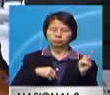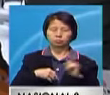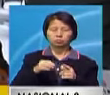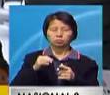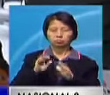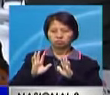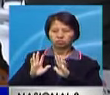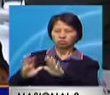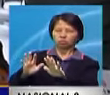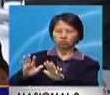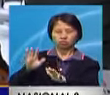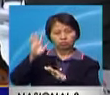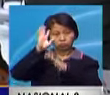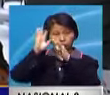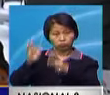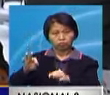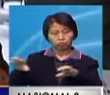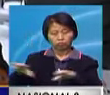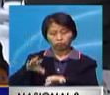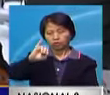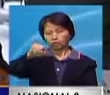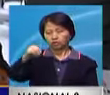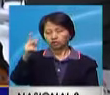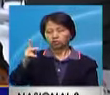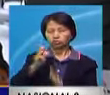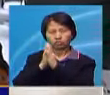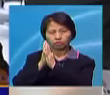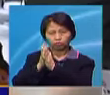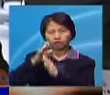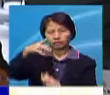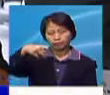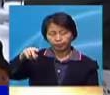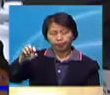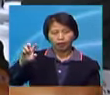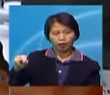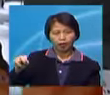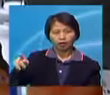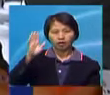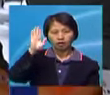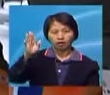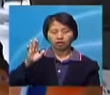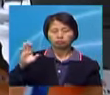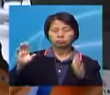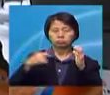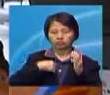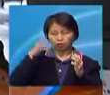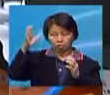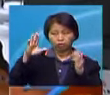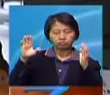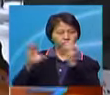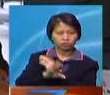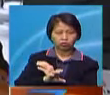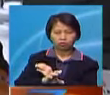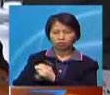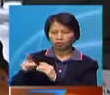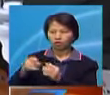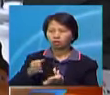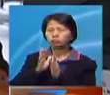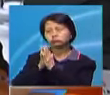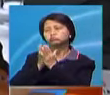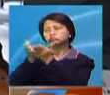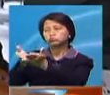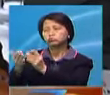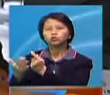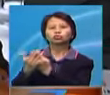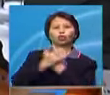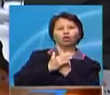menolak keputusan yang dibuat oleh jawatan kuasa rayuan PBBM dan akan mencabar keputusan rayuan ini kepada